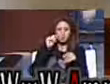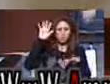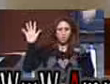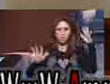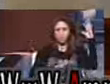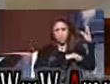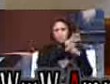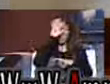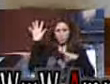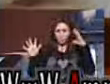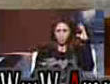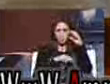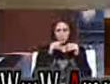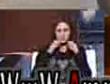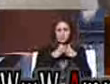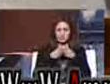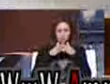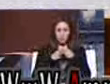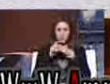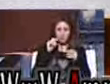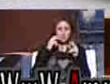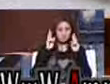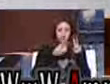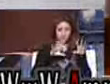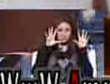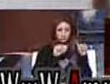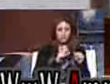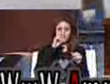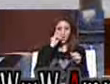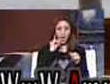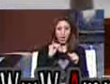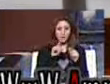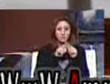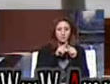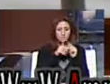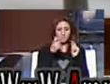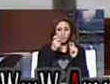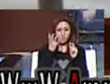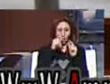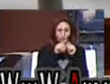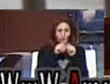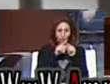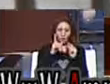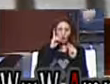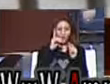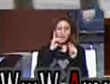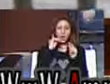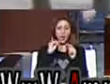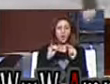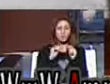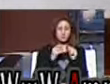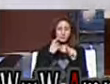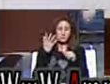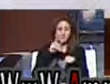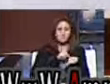التي تعرض لها محافظة السويس، تم ضبط 150 طلقة RPG، 5 دانات مدفع،